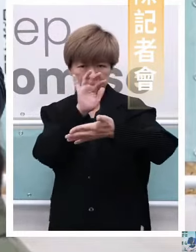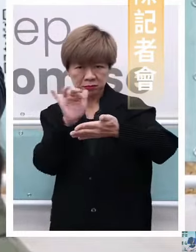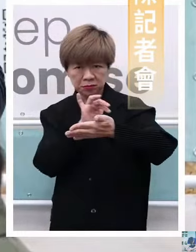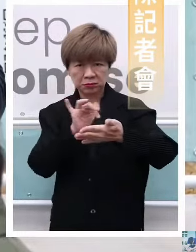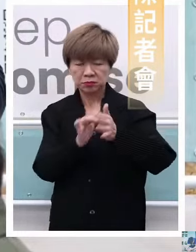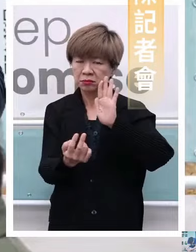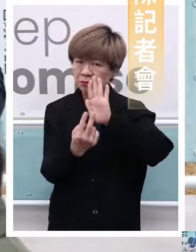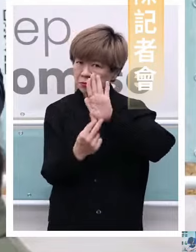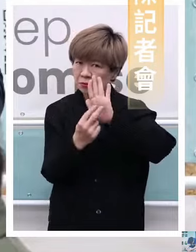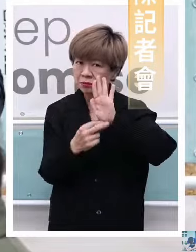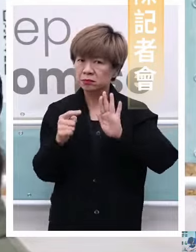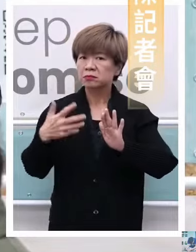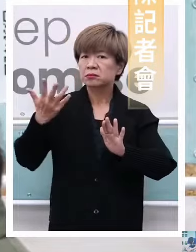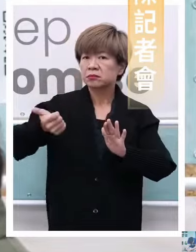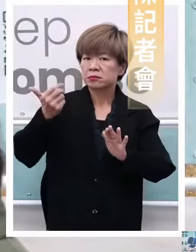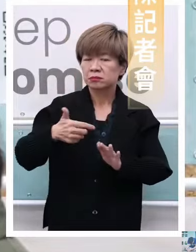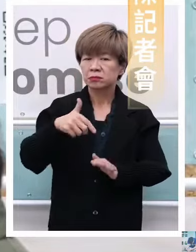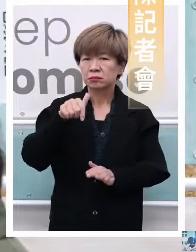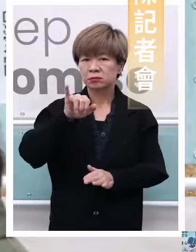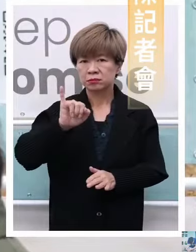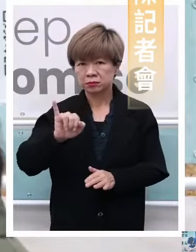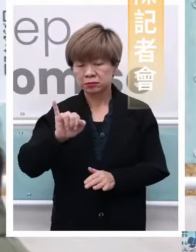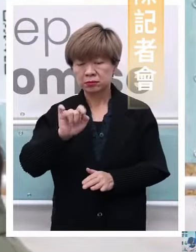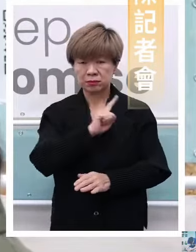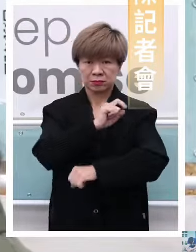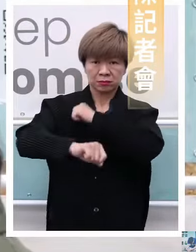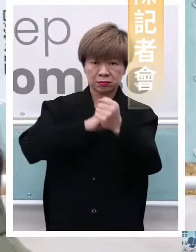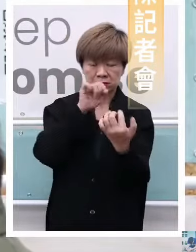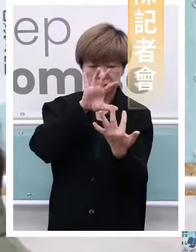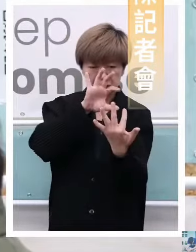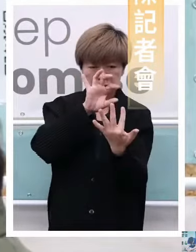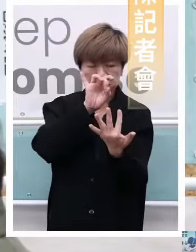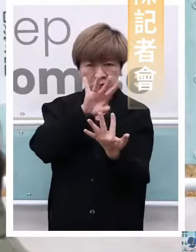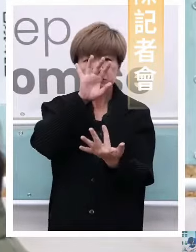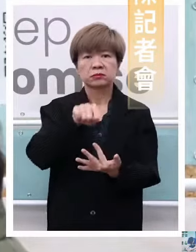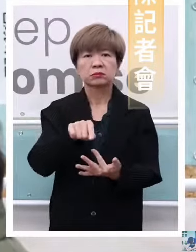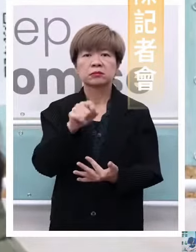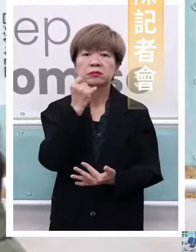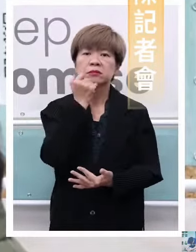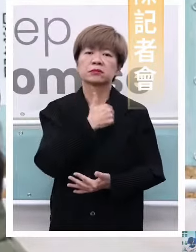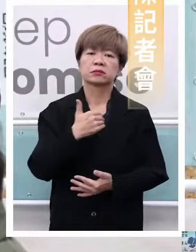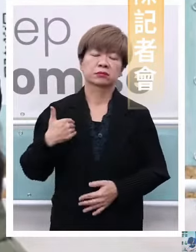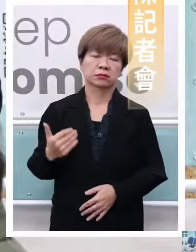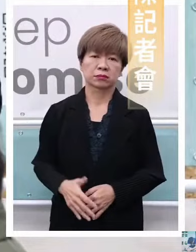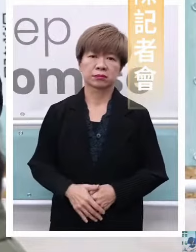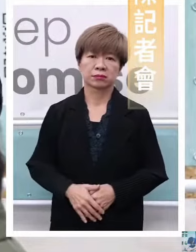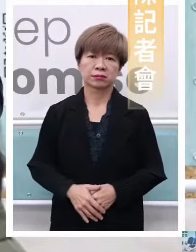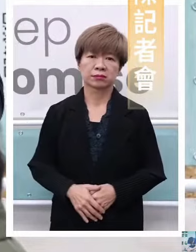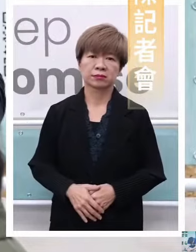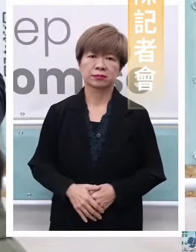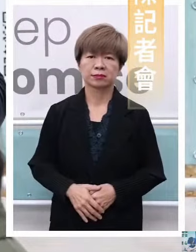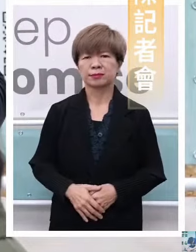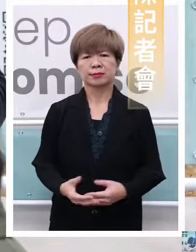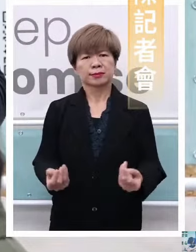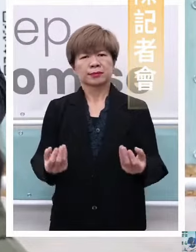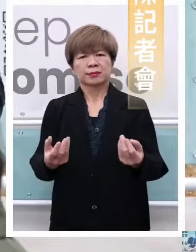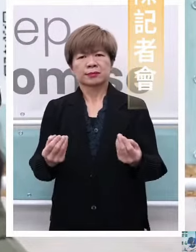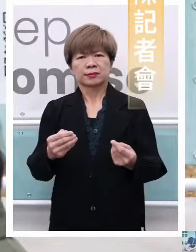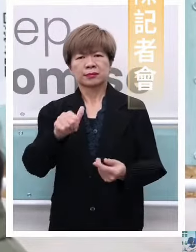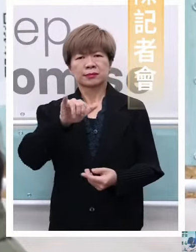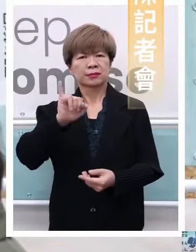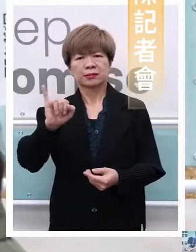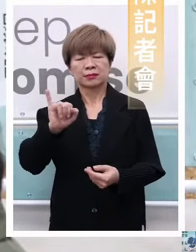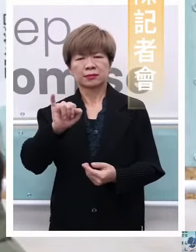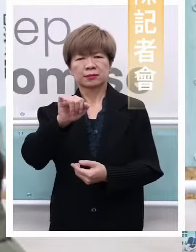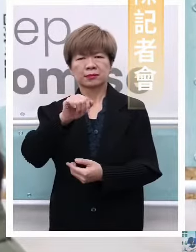可能是因 AI 自动筛选掉所导致的。我说这个没有经过这个 AI， 而且我们该